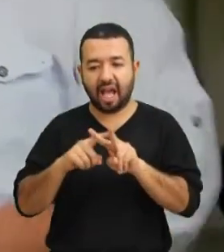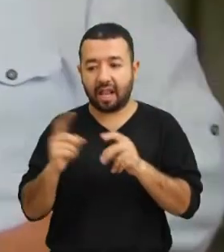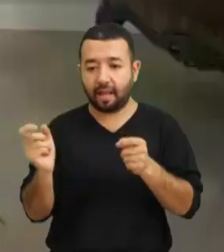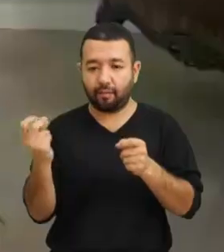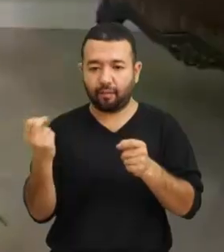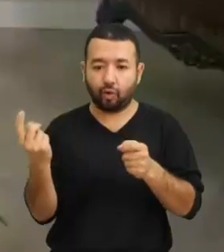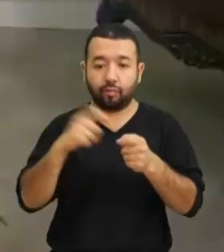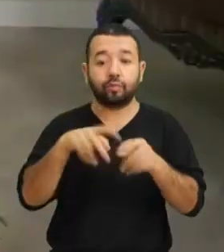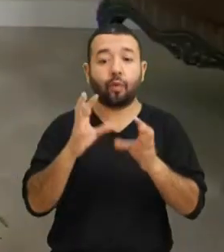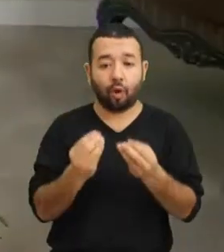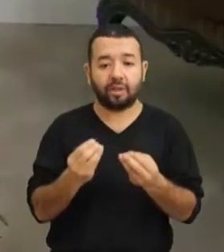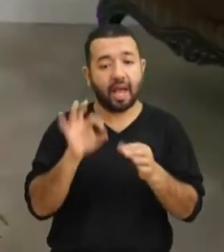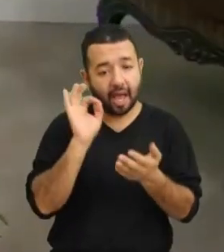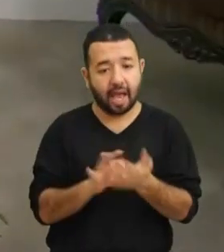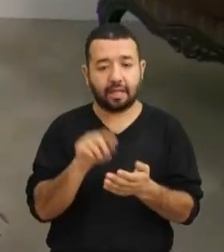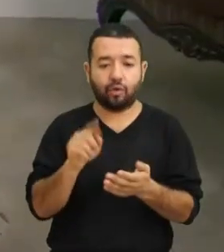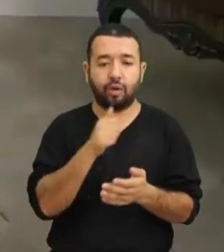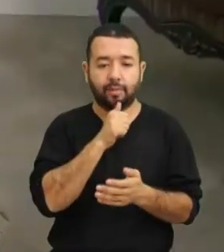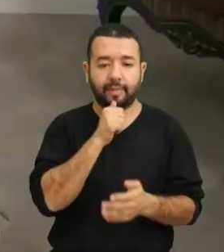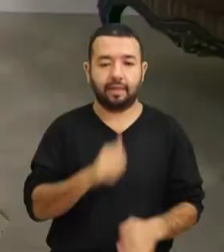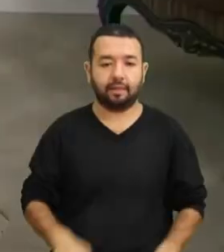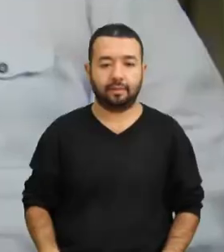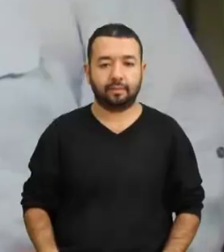mi olacak? Aynen öyle babişkocuğum.